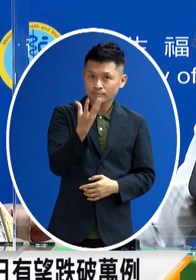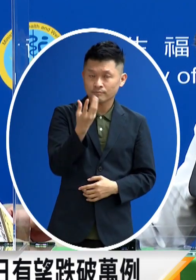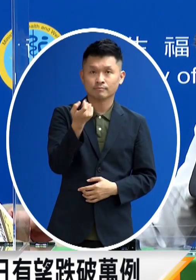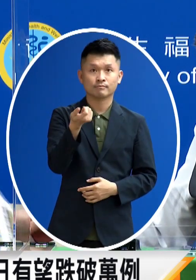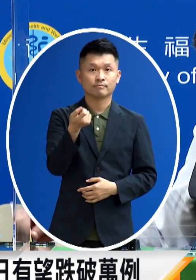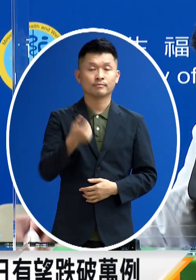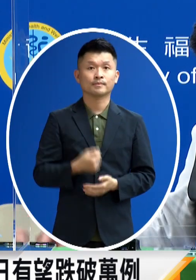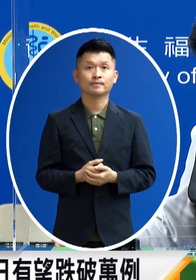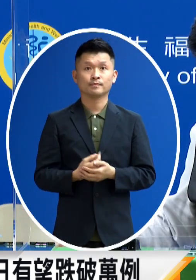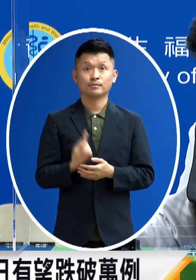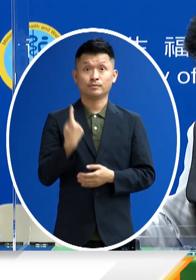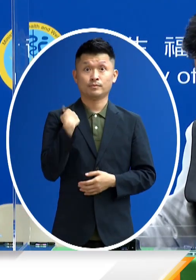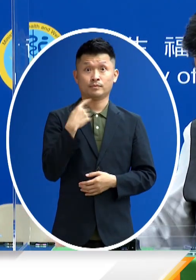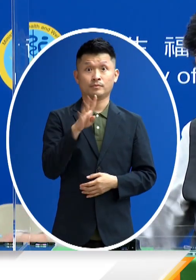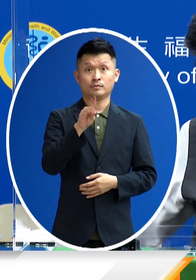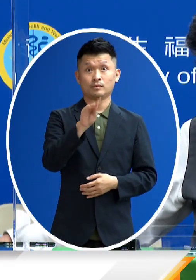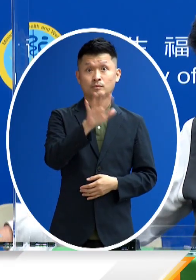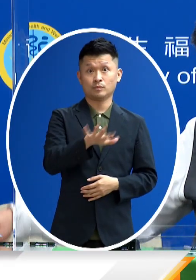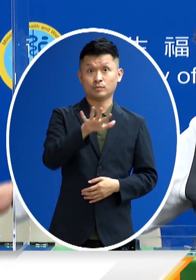昨天确诊了